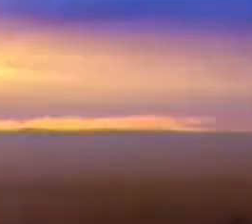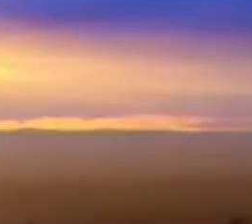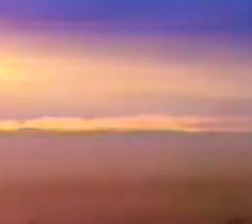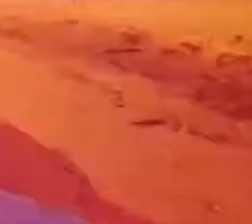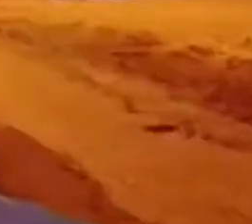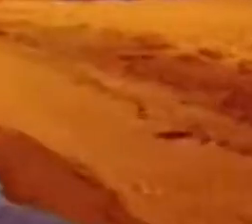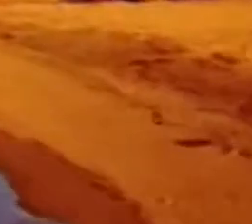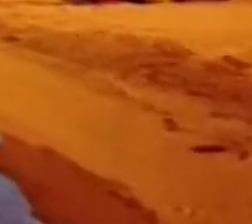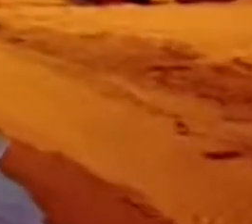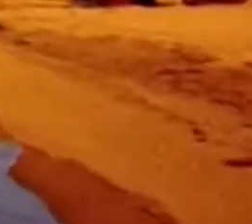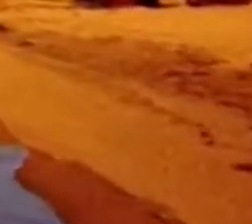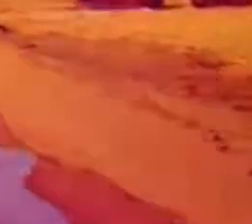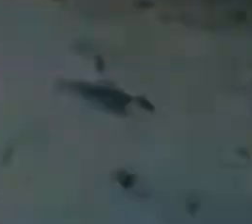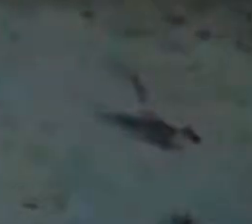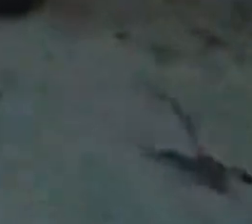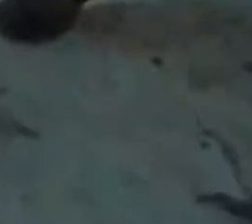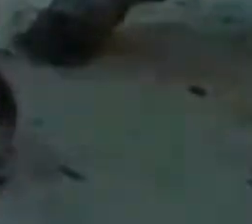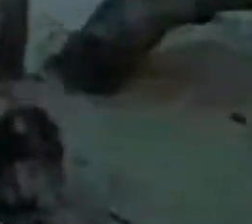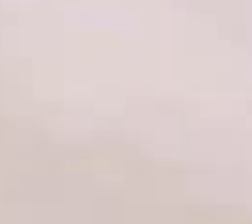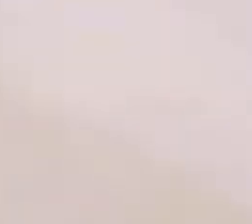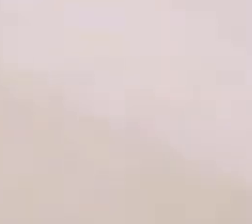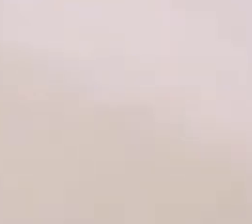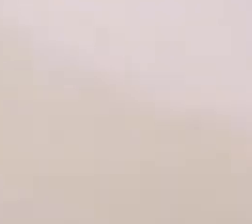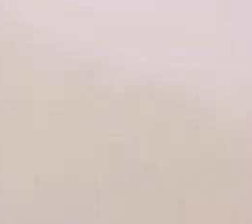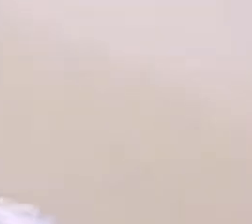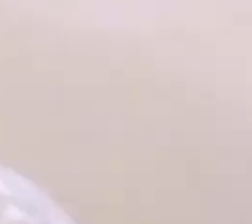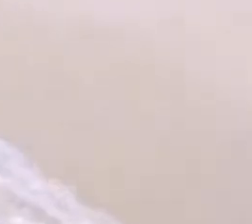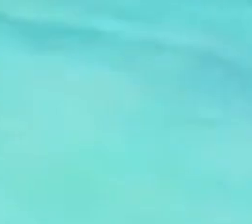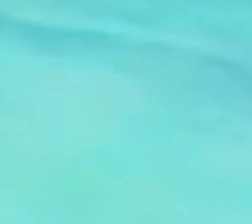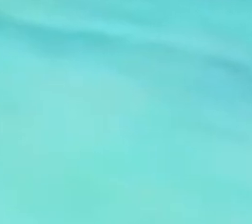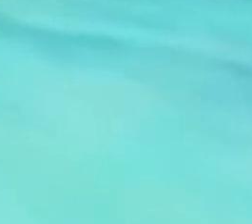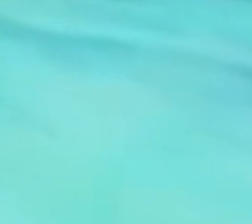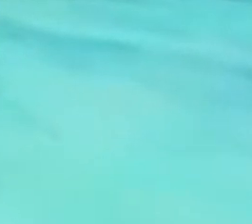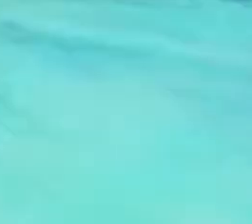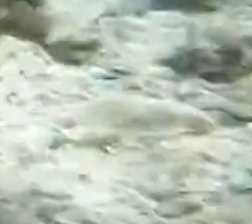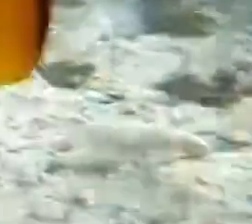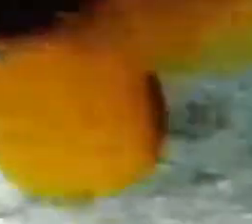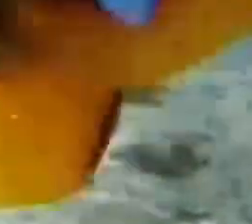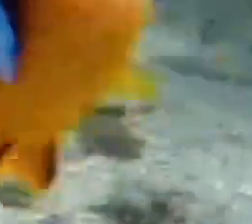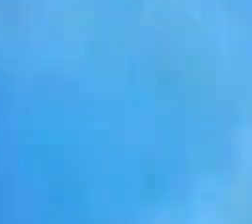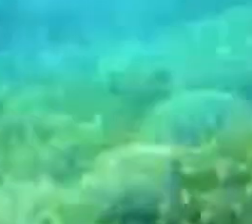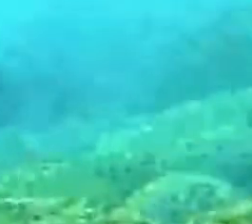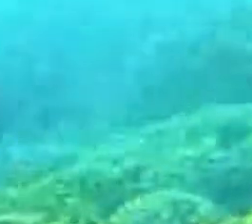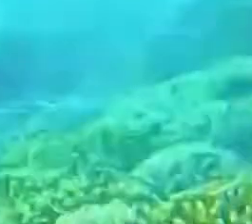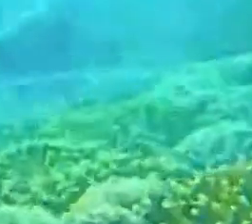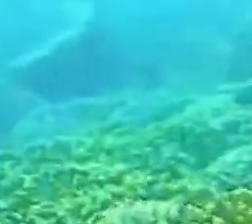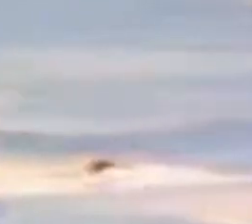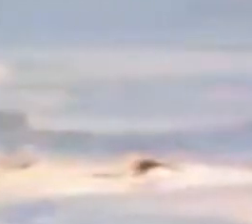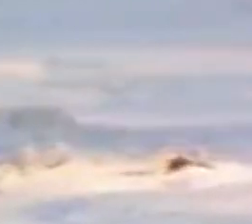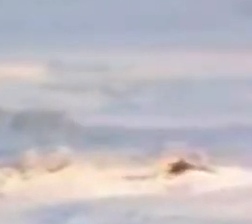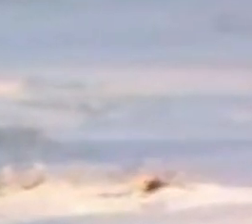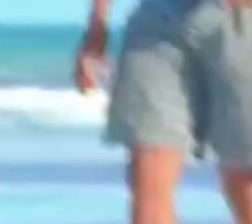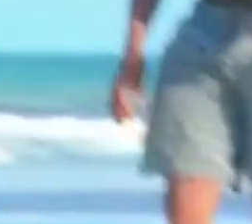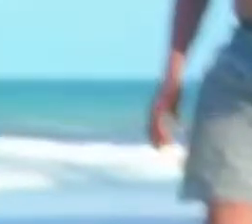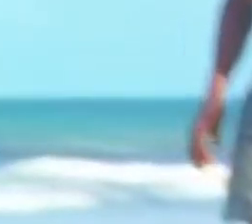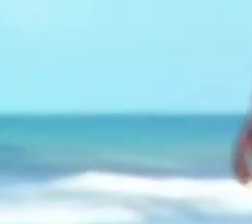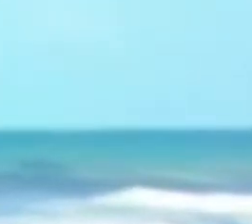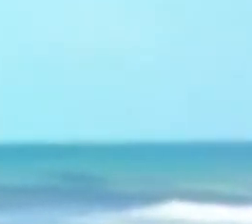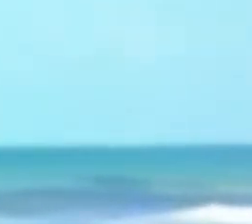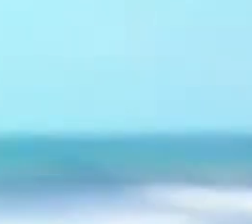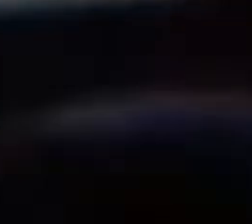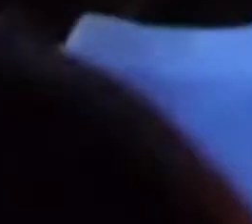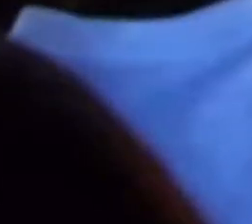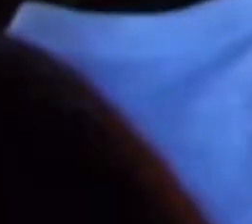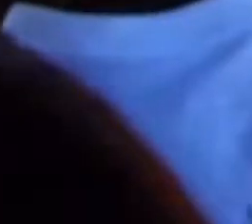nyingine, tutarejelea yale tunayoyapenda. Tutaelekea kwenye fuo za bahari kujivinjari na tutarudi